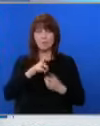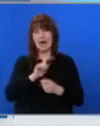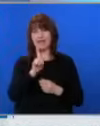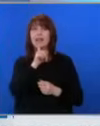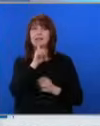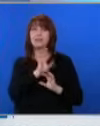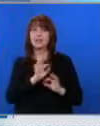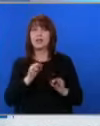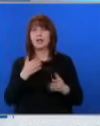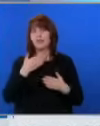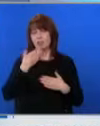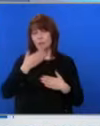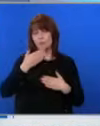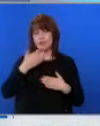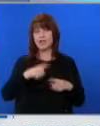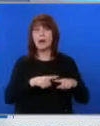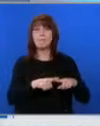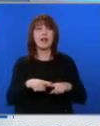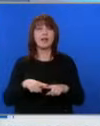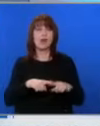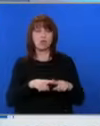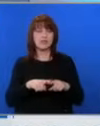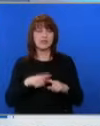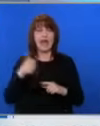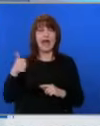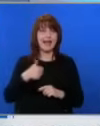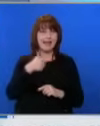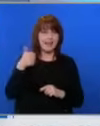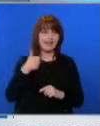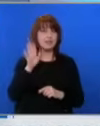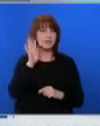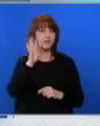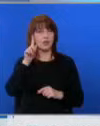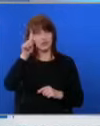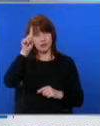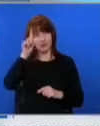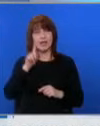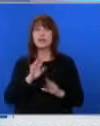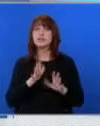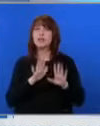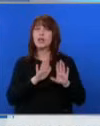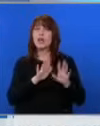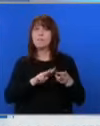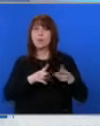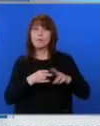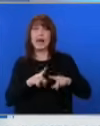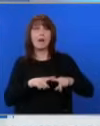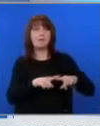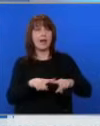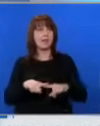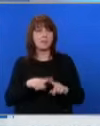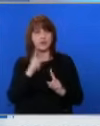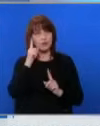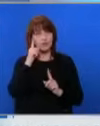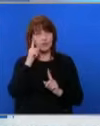Тези послания на лидера на беларуската опозиция Светлана Тихановска се чуха днес в София. Според нея промяна в Беларус ще